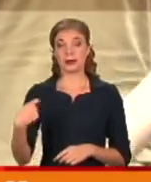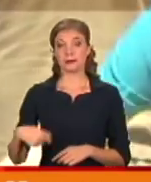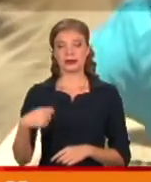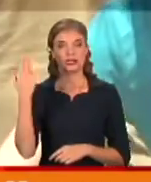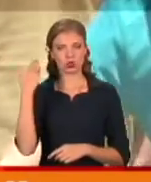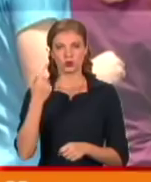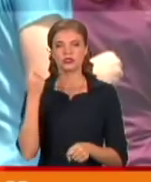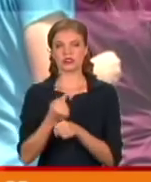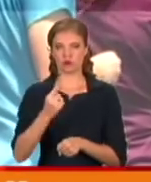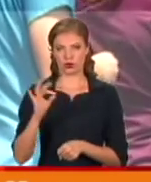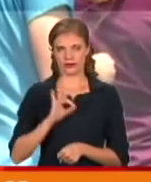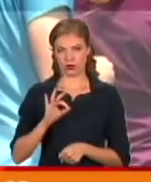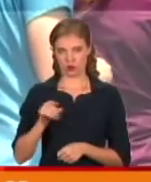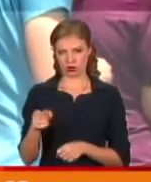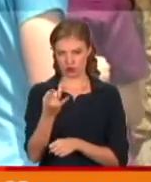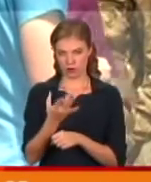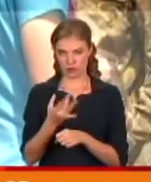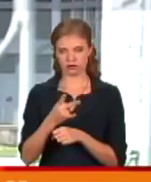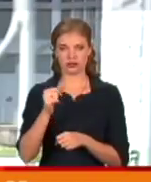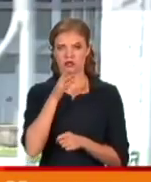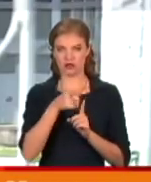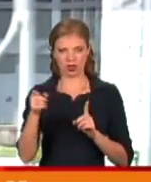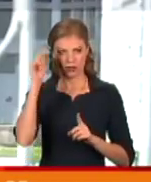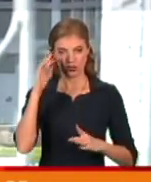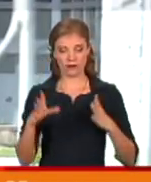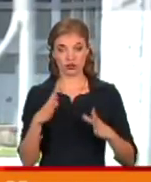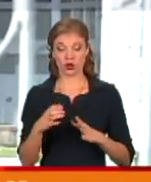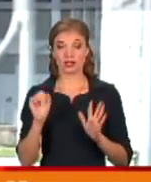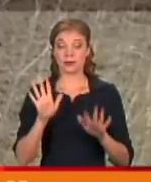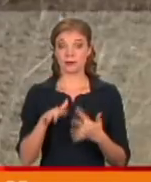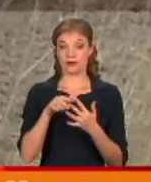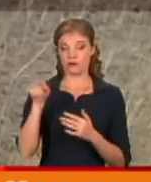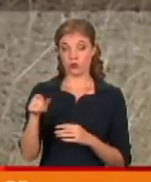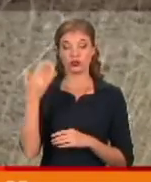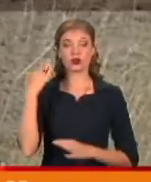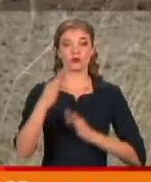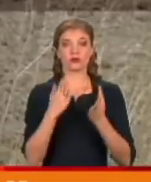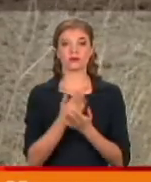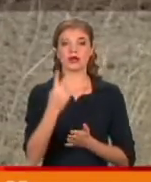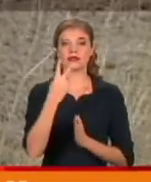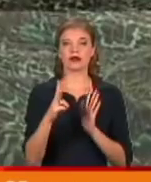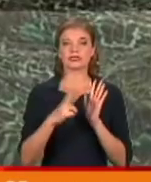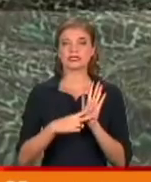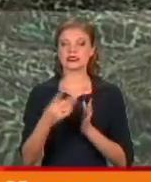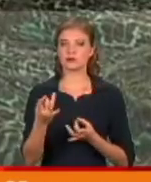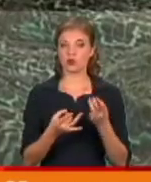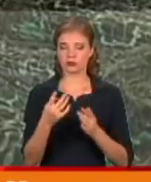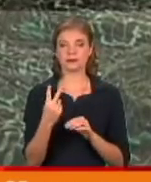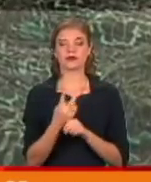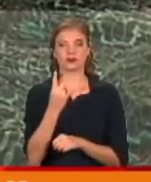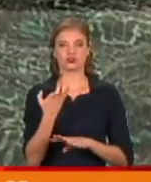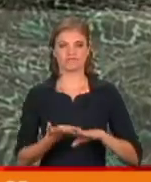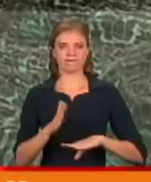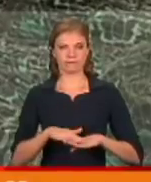Президент тоді навіть заборонив використовувати його на навчаннях. Тим часом на фронті за минулу добу маємо 27 обстрілів. Двічі